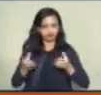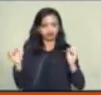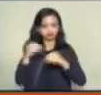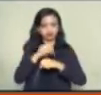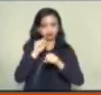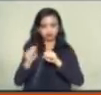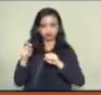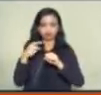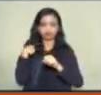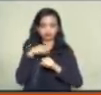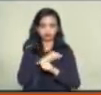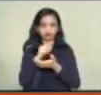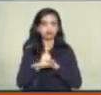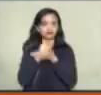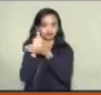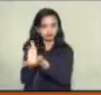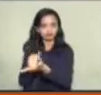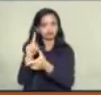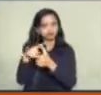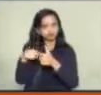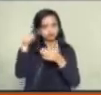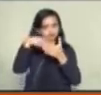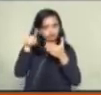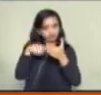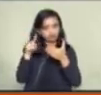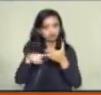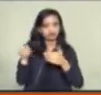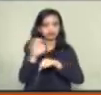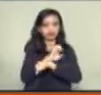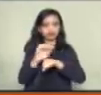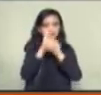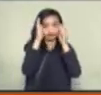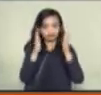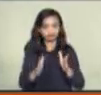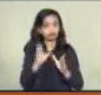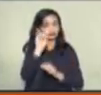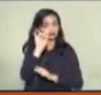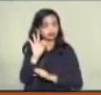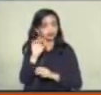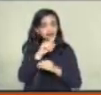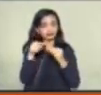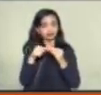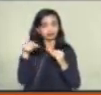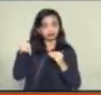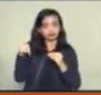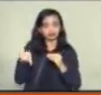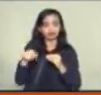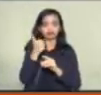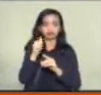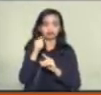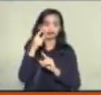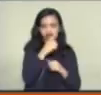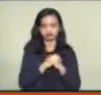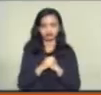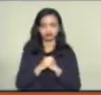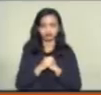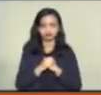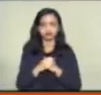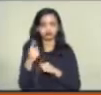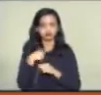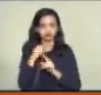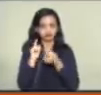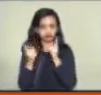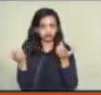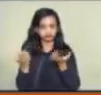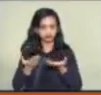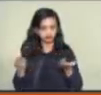tutulungan po namin siya at i-confirm po namin dun sa employer niya po na kung about dito sa 10 months niyang overtime. Ma'am, ang